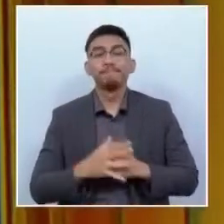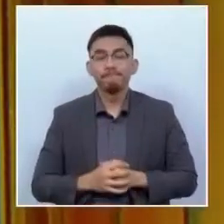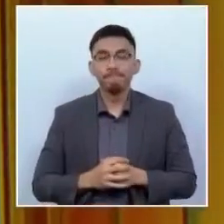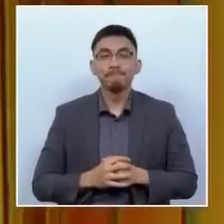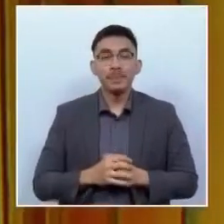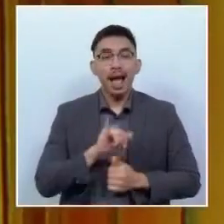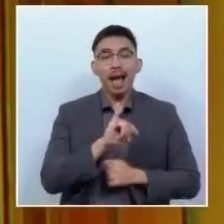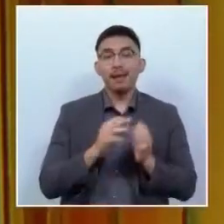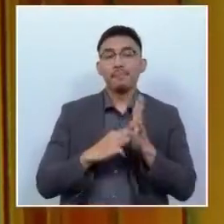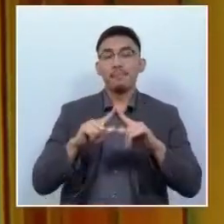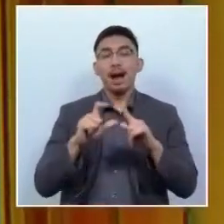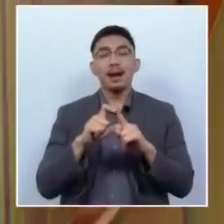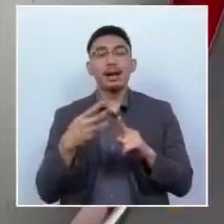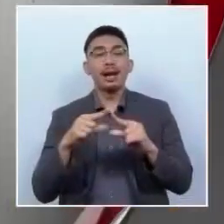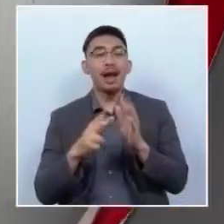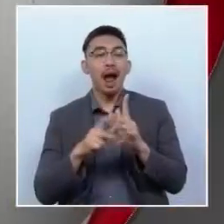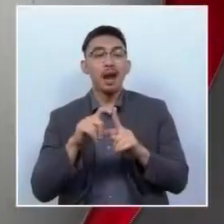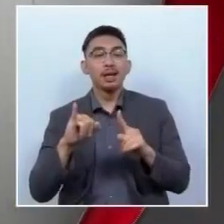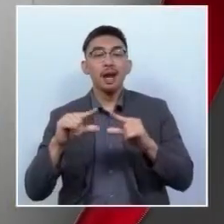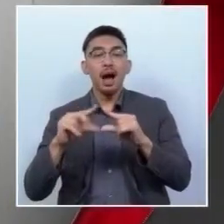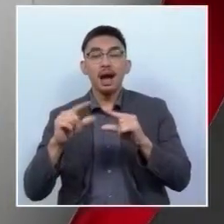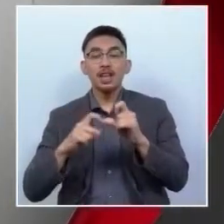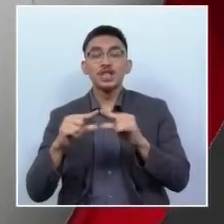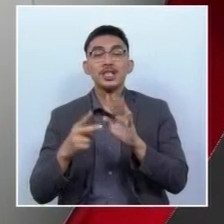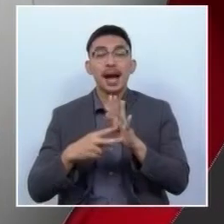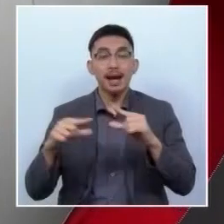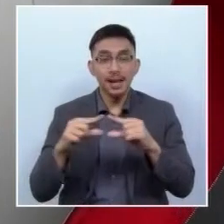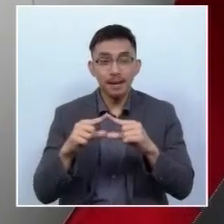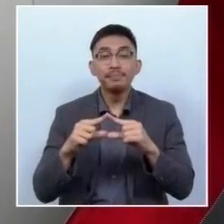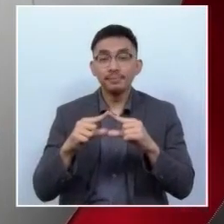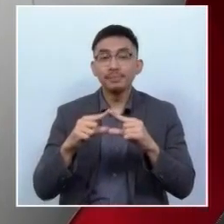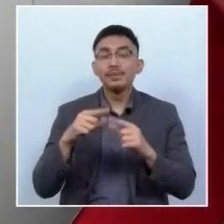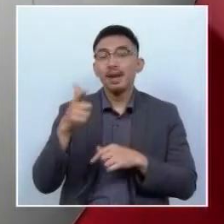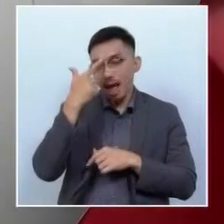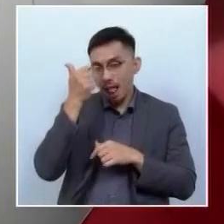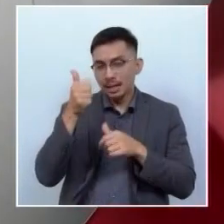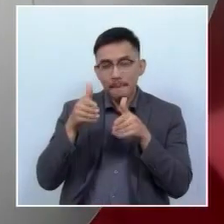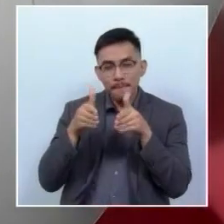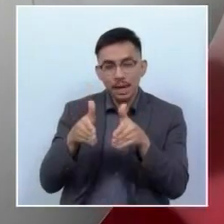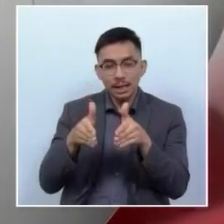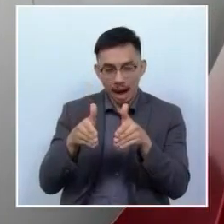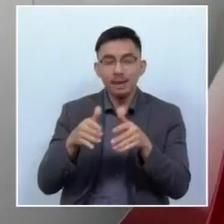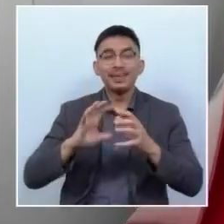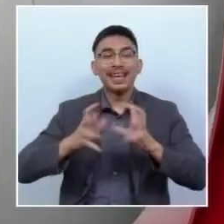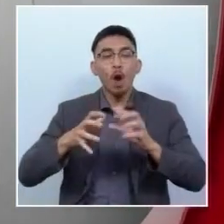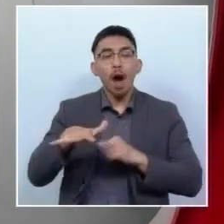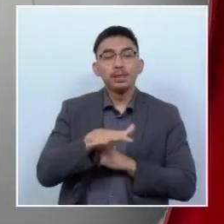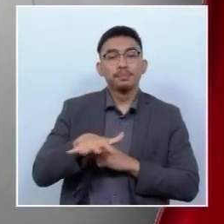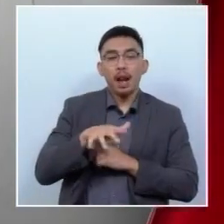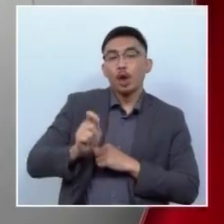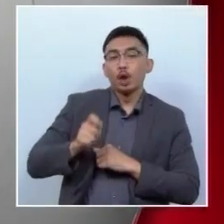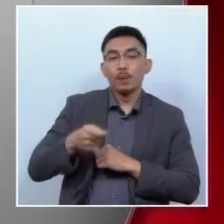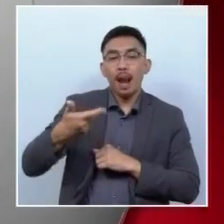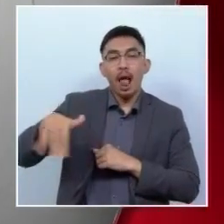Imade Andi Arsana STMA PhD, Ahli Aspek Geospasial Hukum Laut